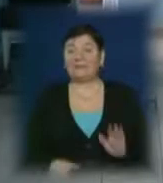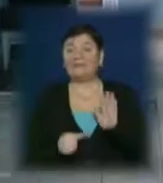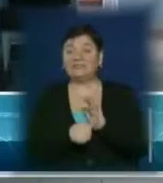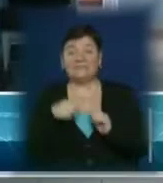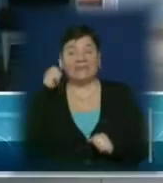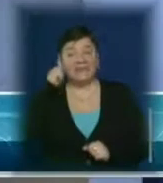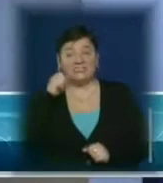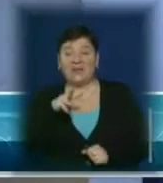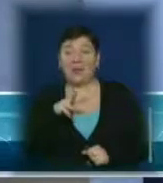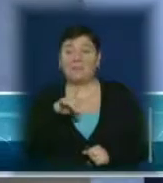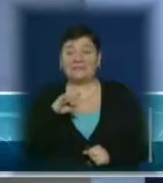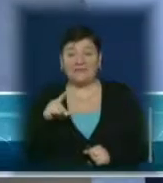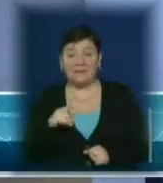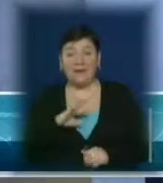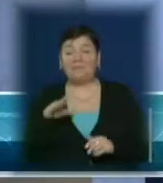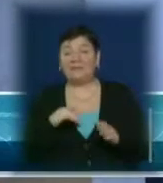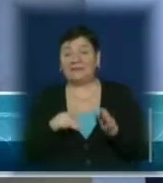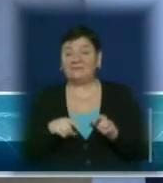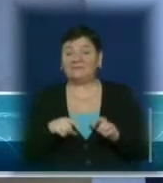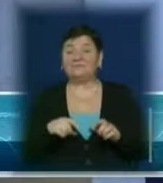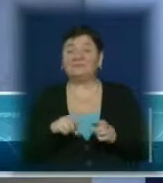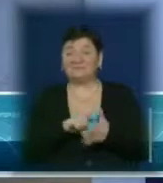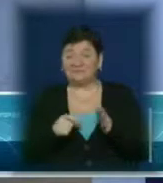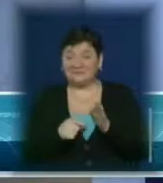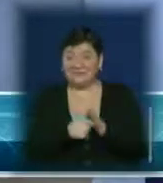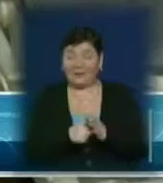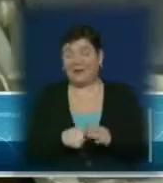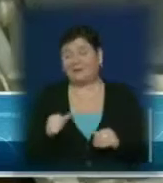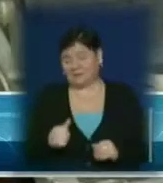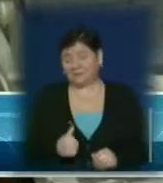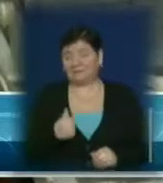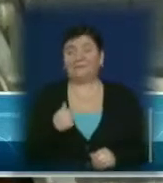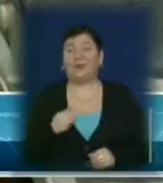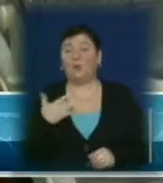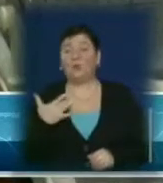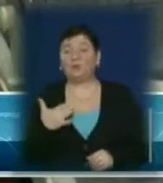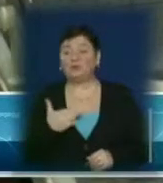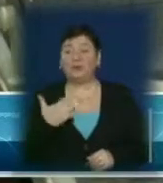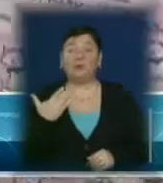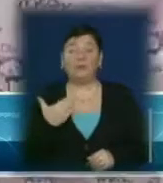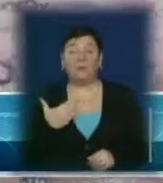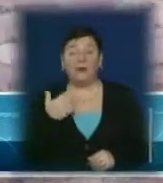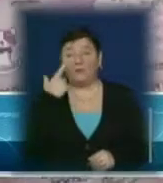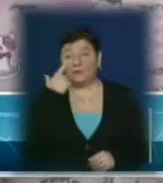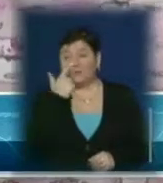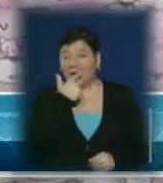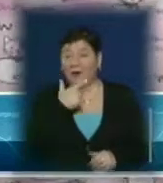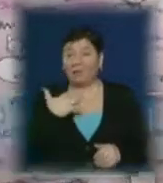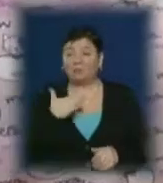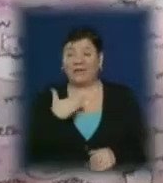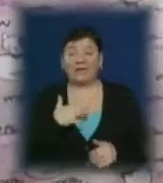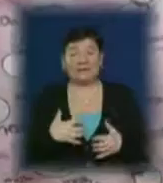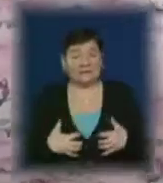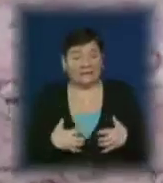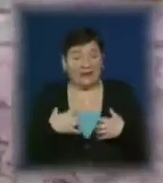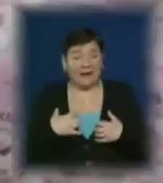6-річний Максим, сидячи під кабінетом стоматолога, почуває себе досить впевнено. Та вже вмостившись у кріслі, в очах хлопчика помітний острах.